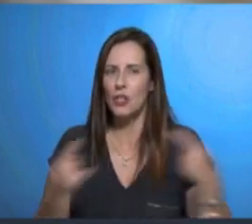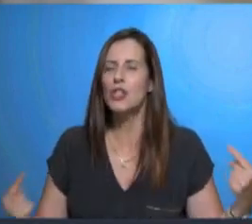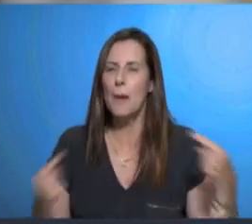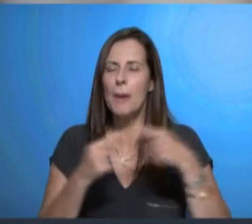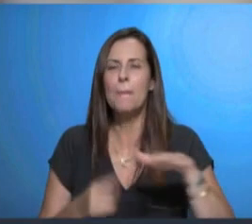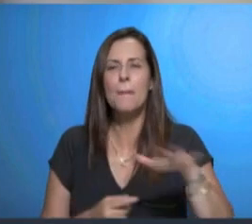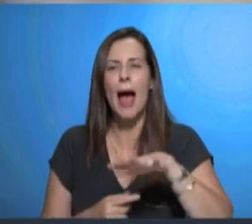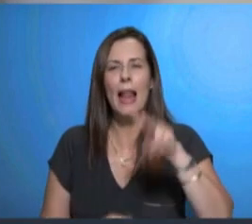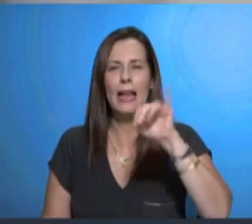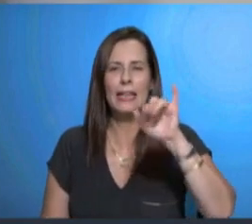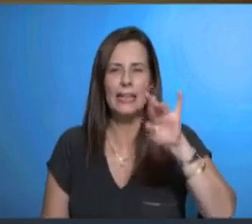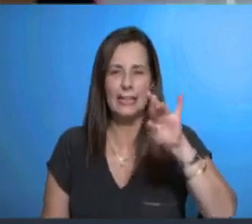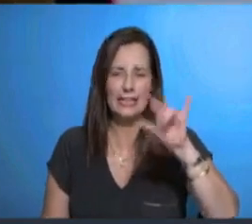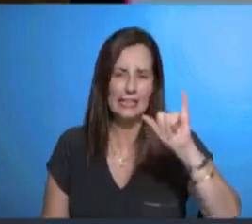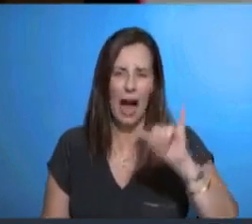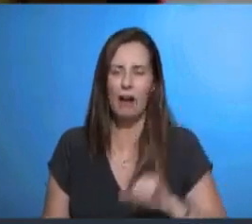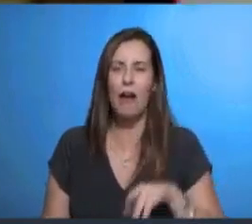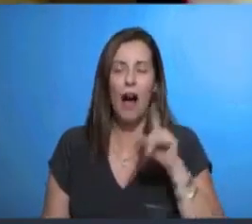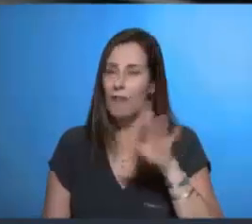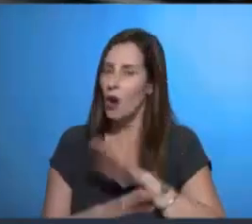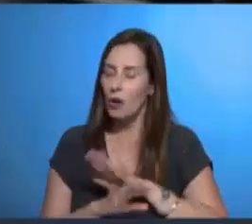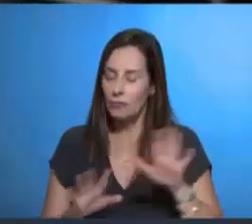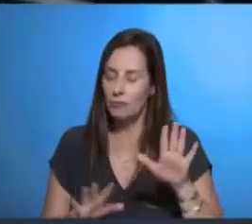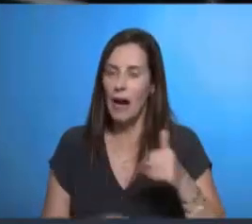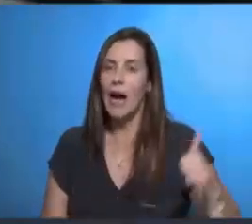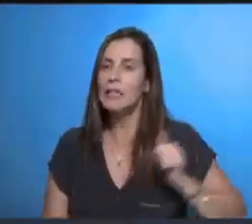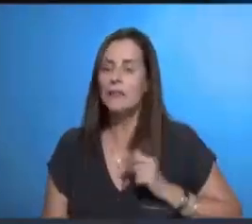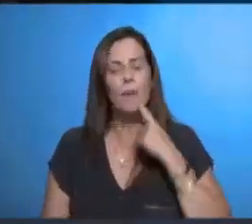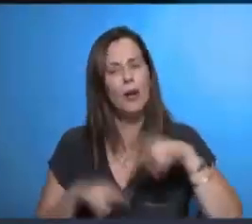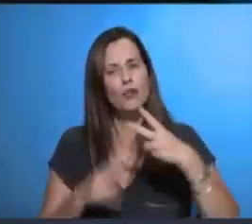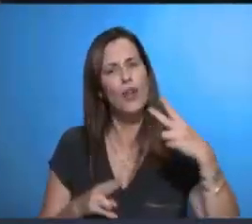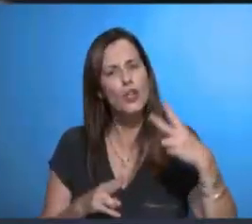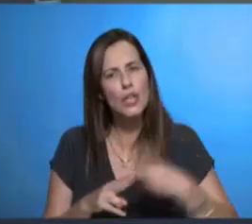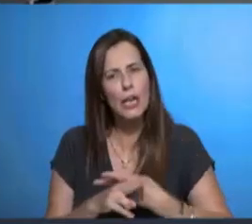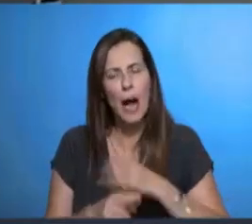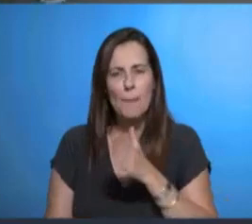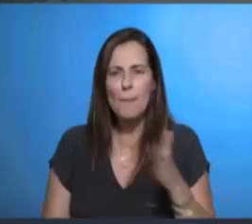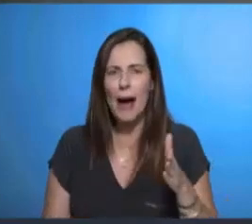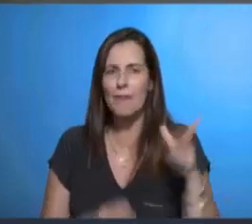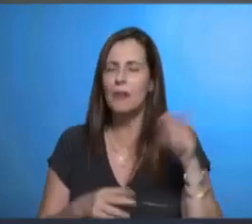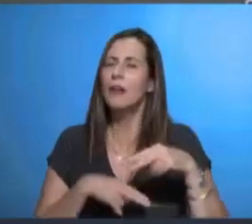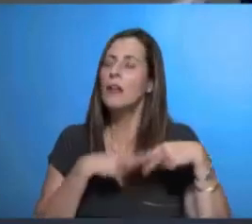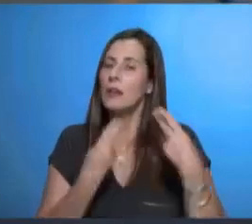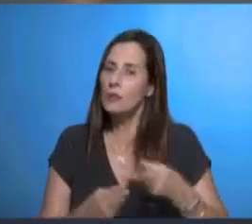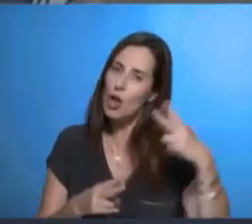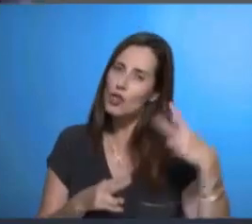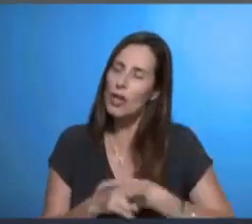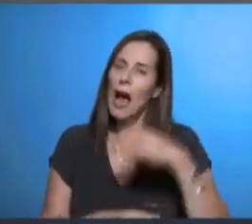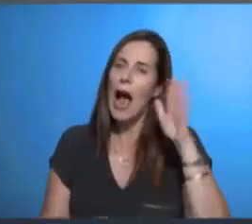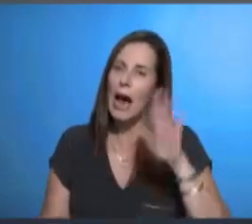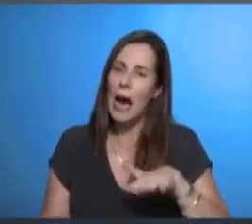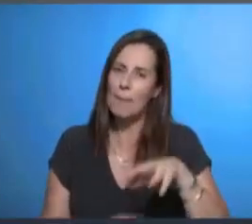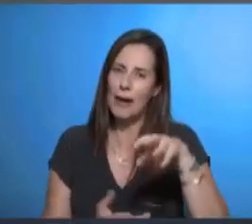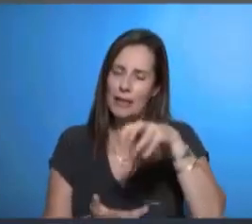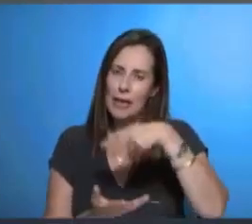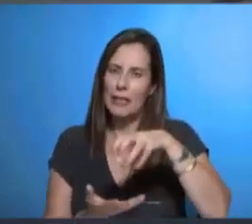שהפיל קסם מעל נרצחק. אבל הוראת פיקוד העורף לשוב לשגרה במערב הנגב החזירה לבסוף לשגרה גם את